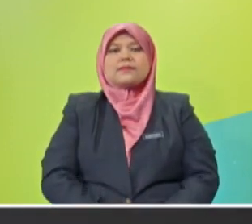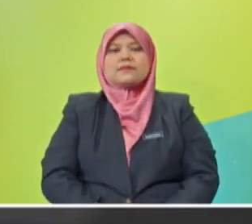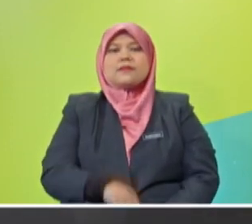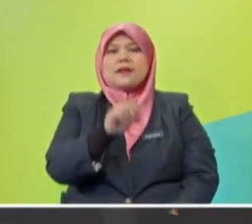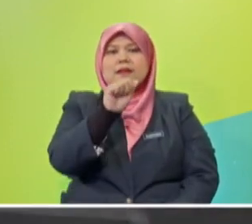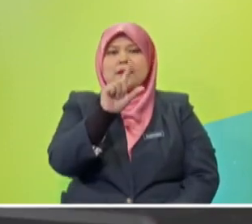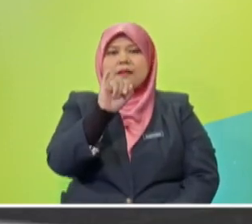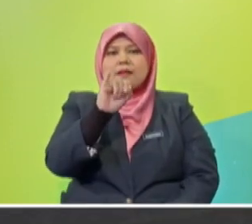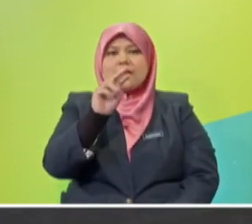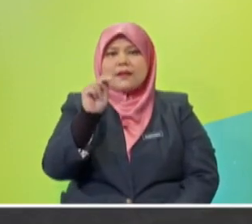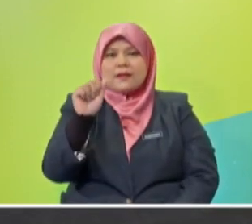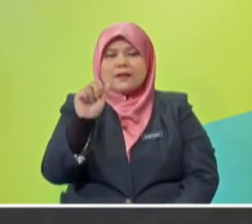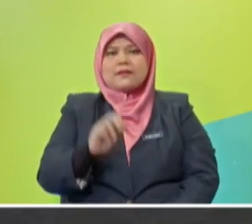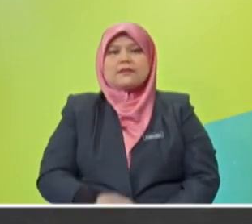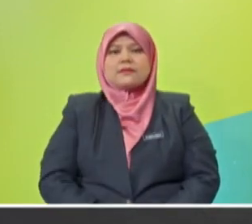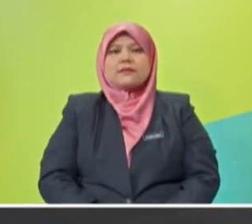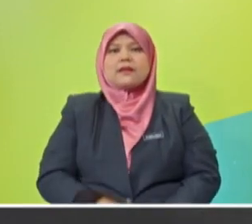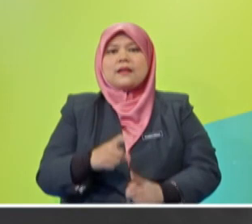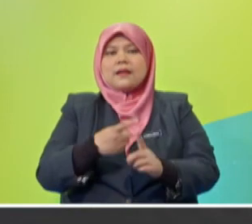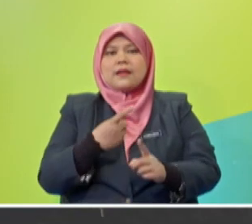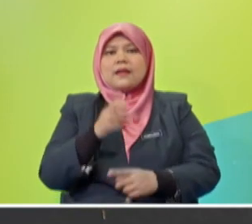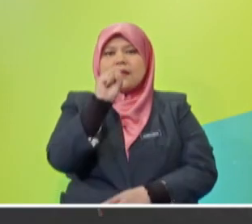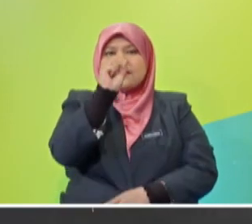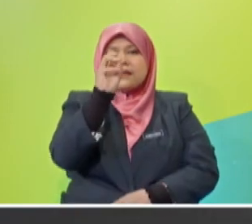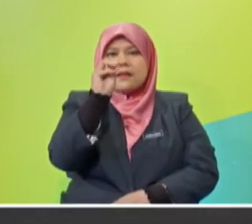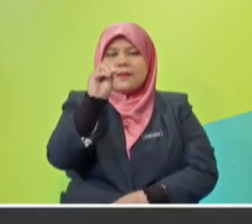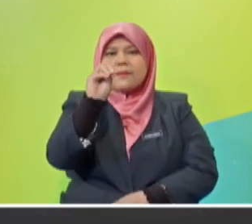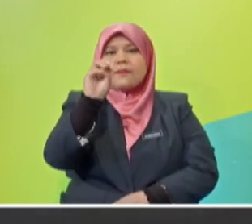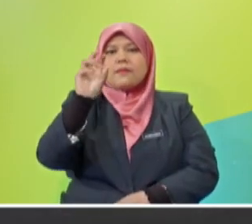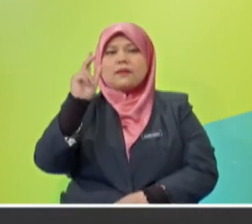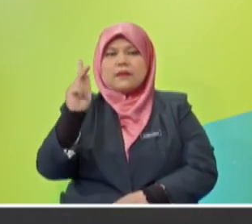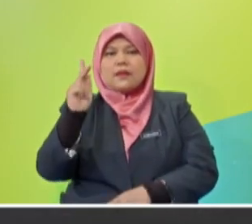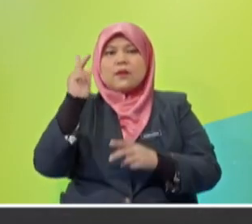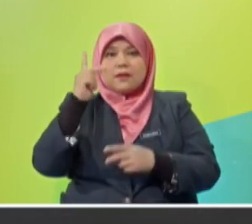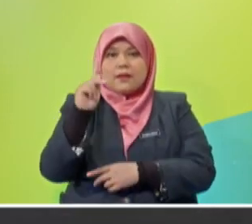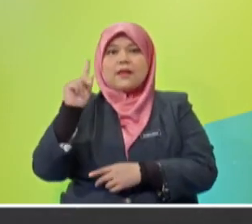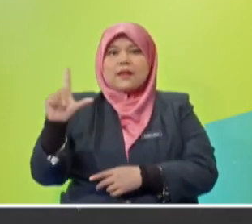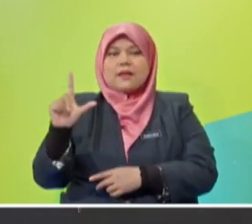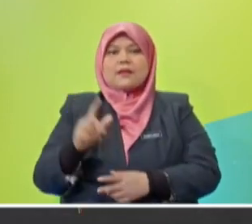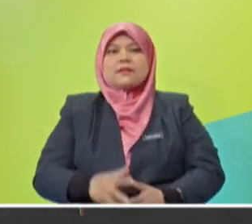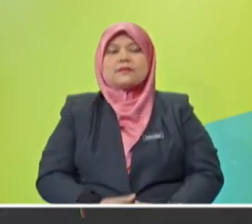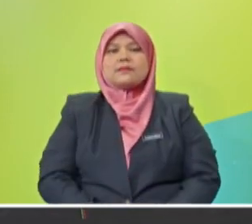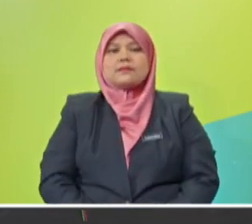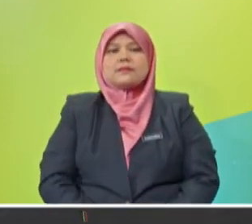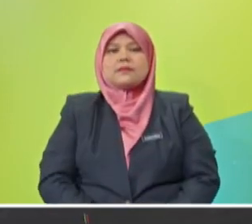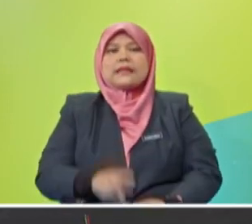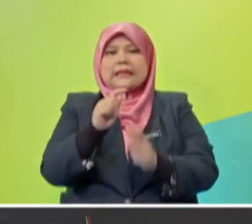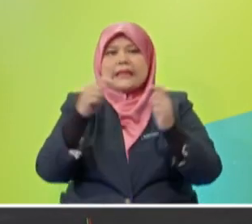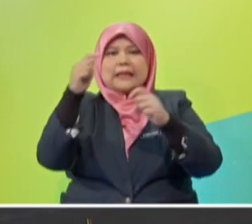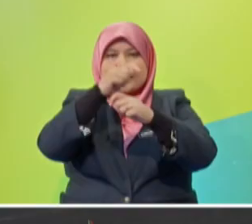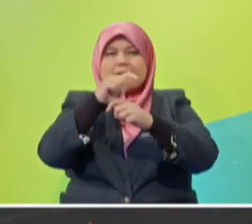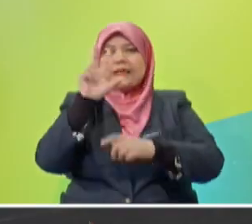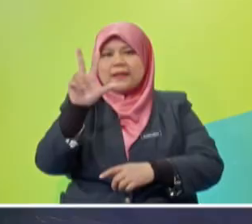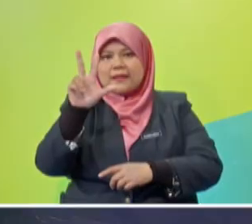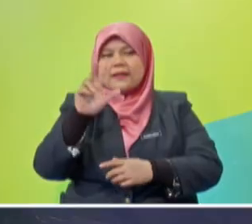dan keempat-empat murid ini adalah dari SMK Keramat Wangsa Kuala Lumpur dan sekarang mereka berada di tingkatan 3. Tingkatan